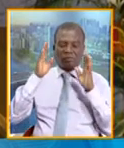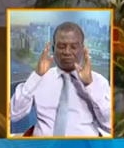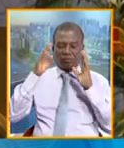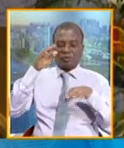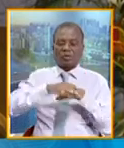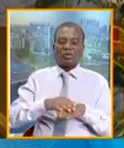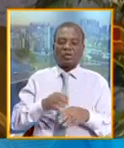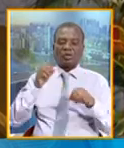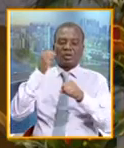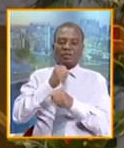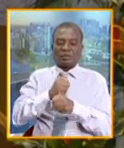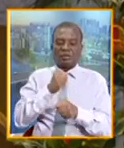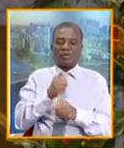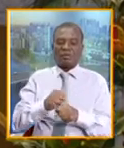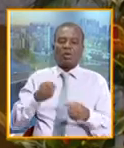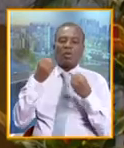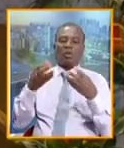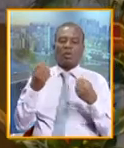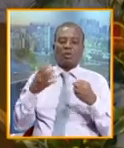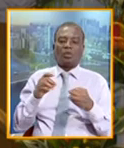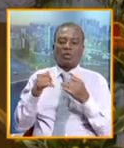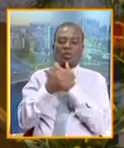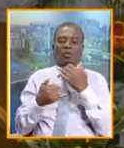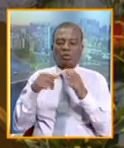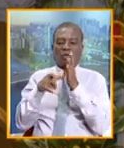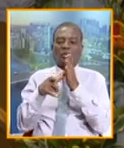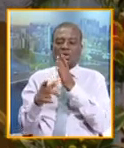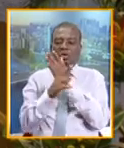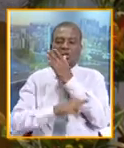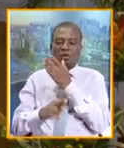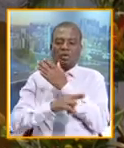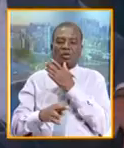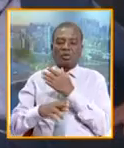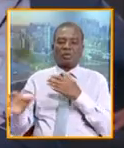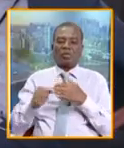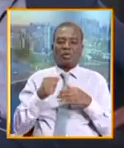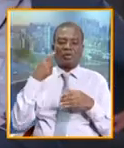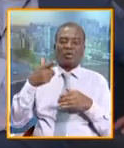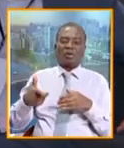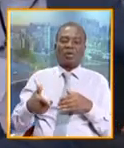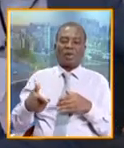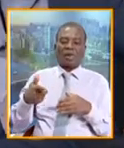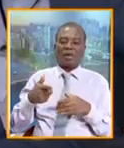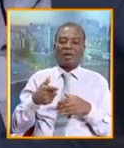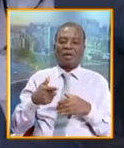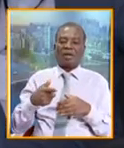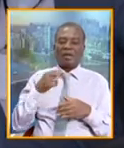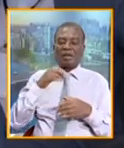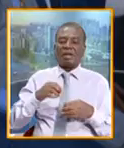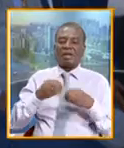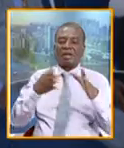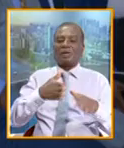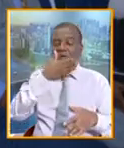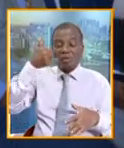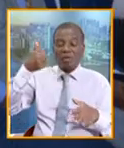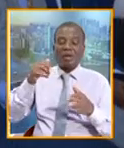travail qui est l'infrastructure. Et je pense que beaucoup de pays de la sous-région gagneraient à apprendre de cela. Il faut faire mieux et laisser le meilleur